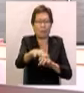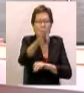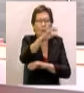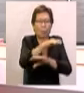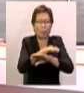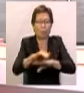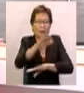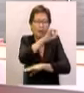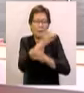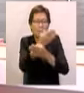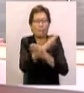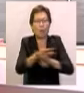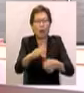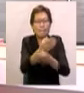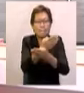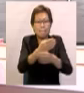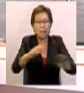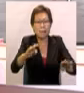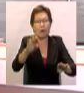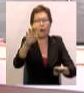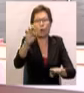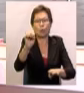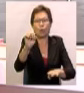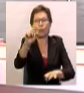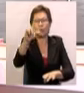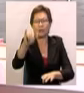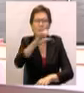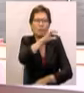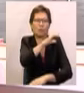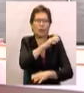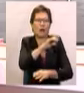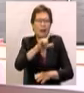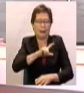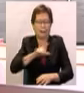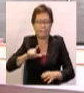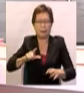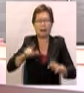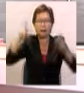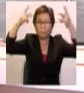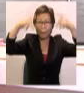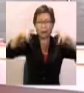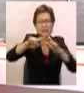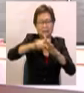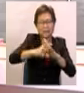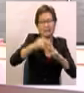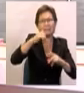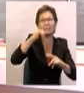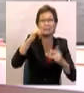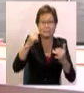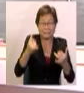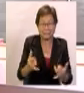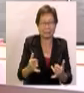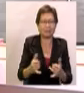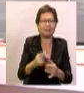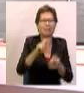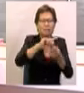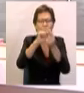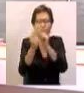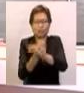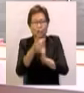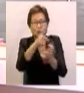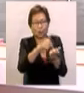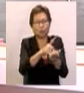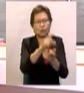eksekutif bukan bebasnya Rosli Man sebagai pengerusi lembaga pengarah berkuat kuasa semalam. Pelantikan ini bagi menggantikan Tan Sri Dr.